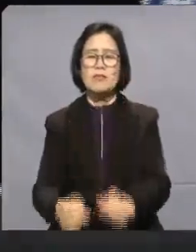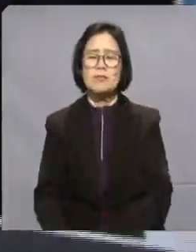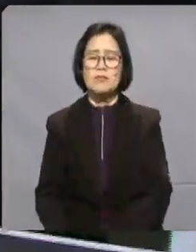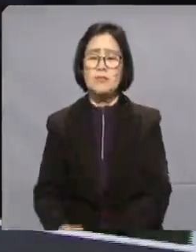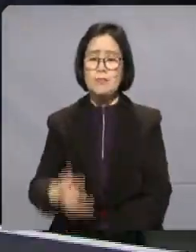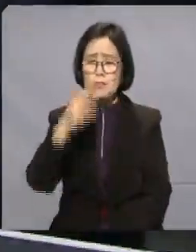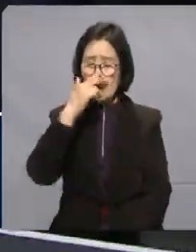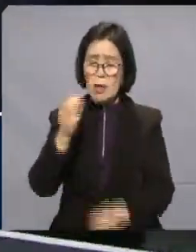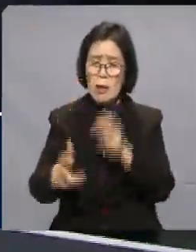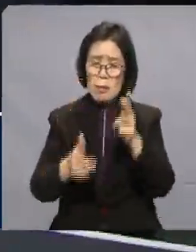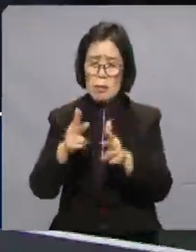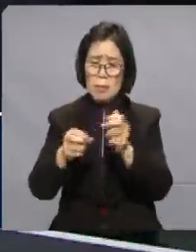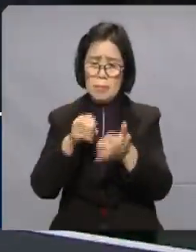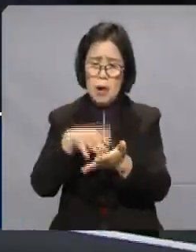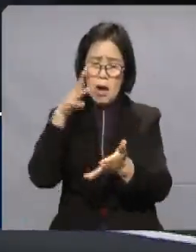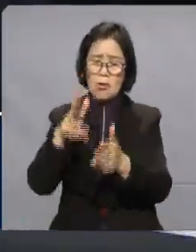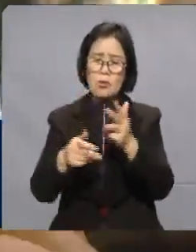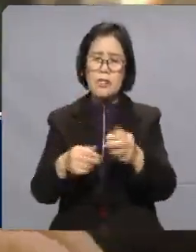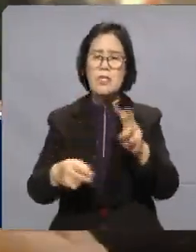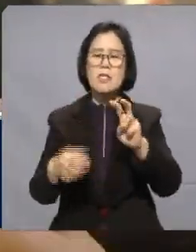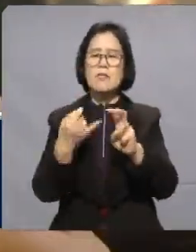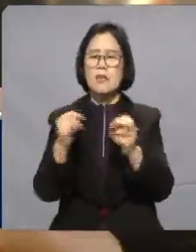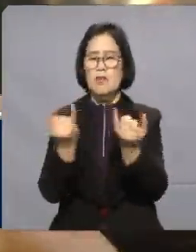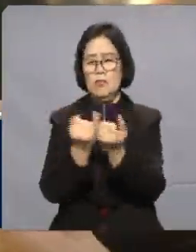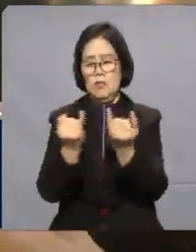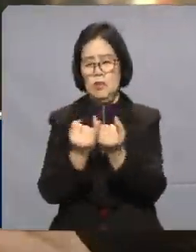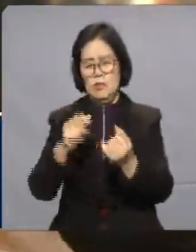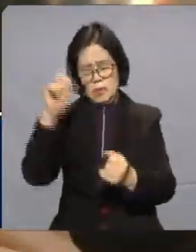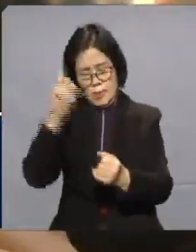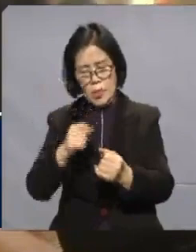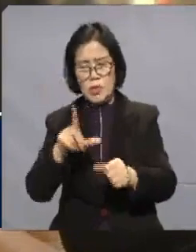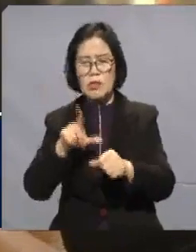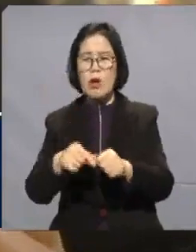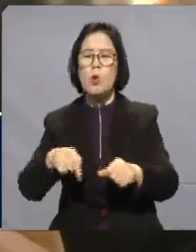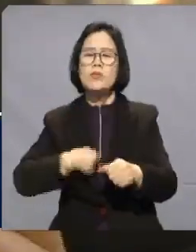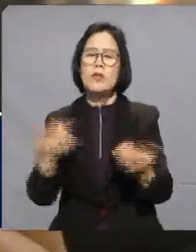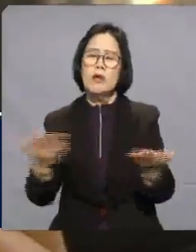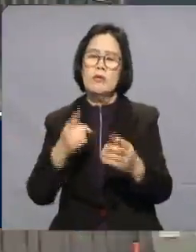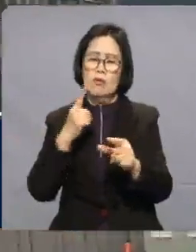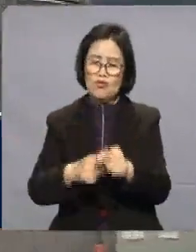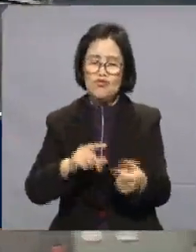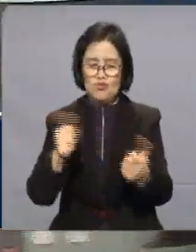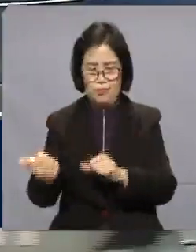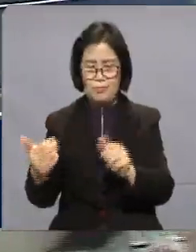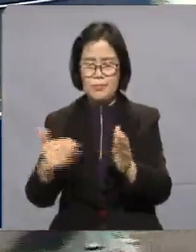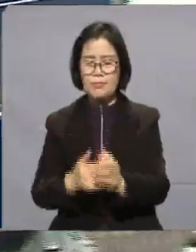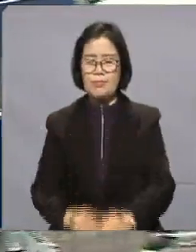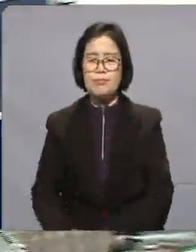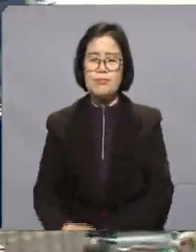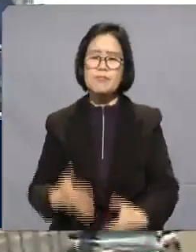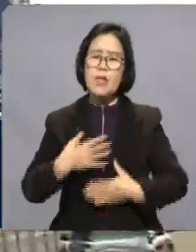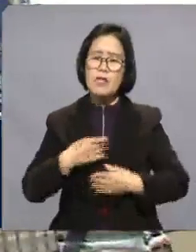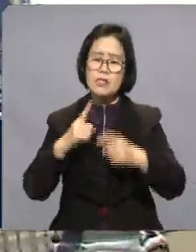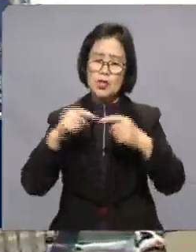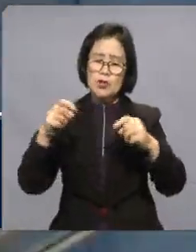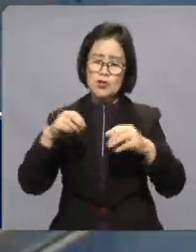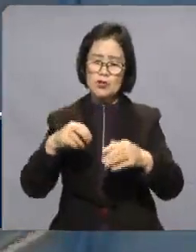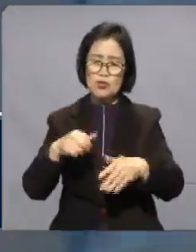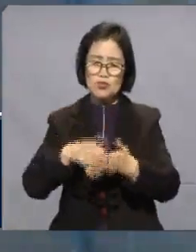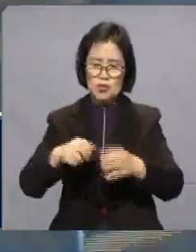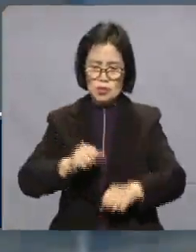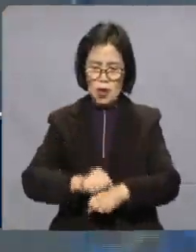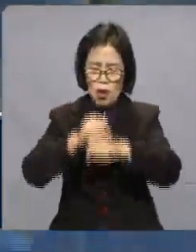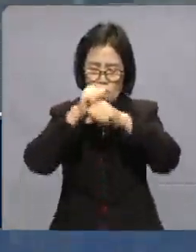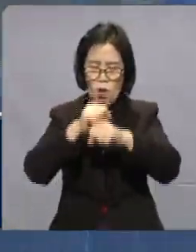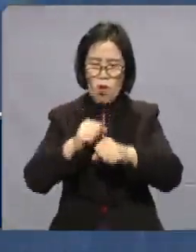평택 제빵공장에서 20대 여성 근로자가 새벽 시간에 혼자 일하다 숨졌습니다. 안성 물류창고